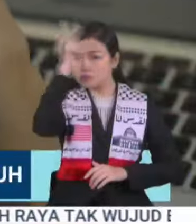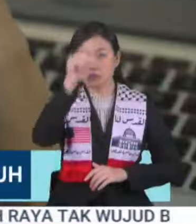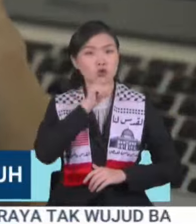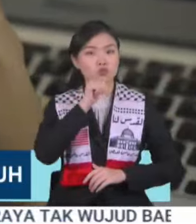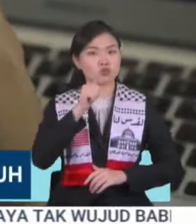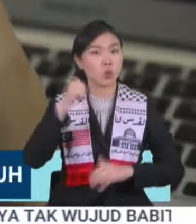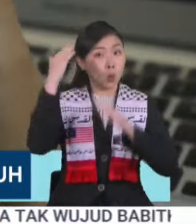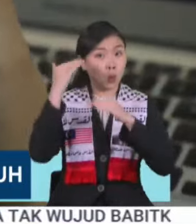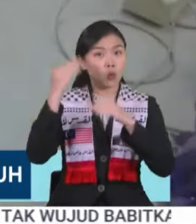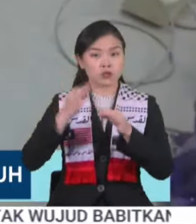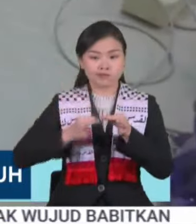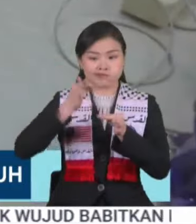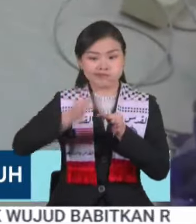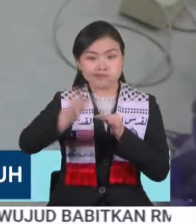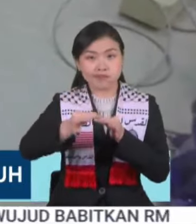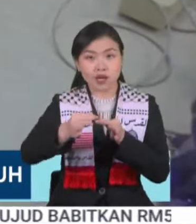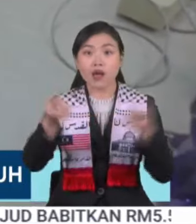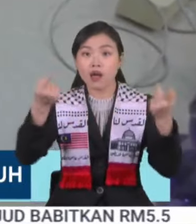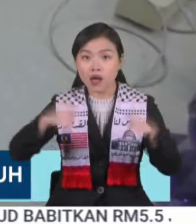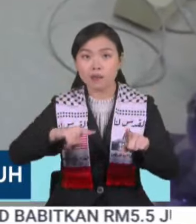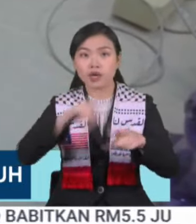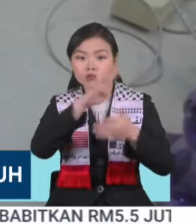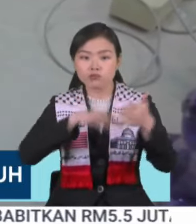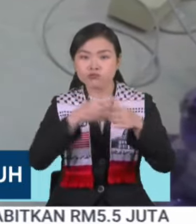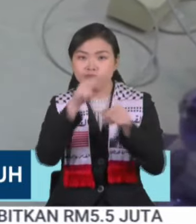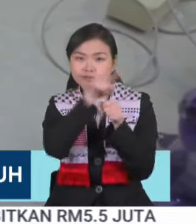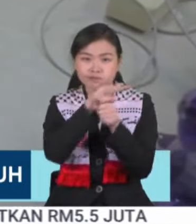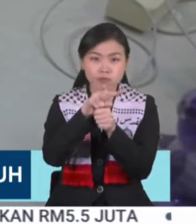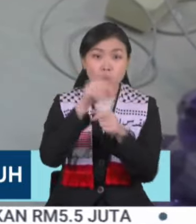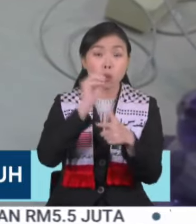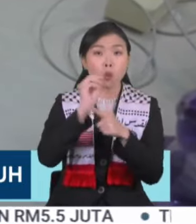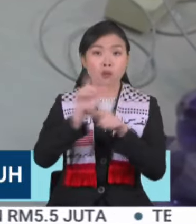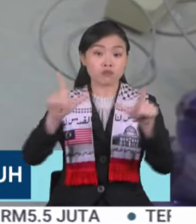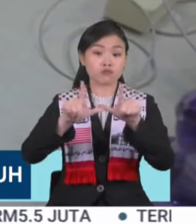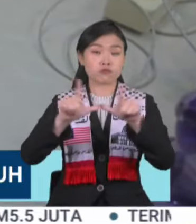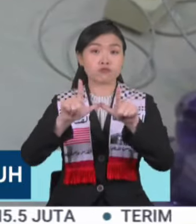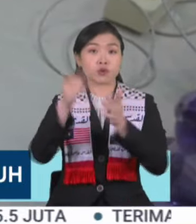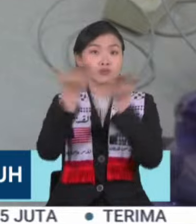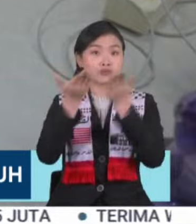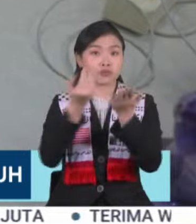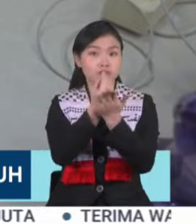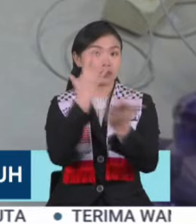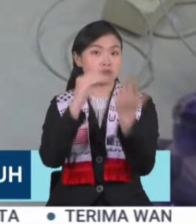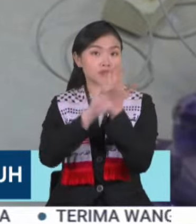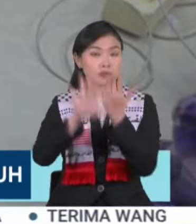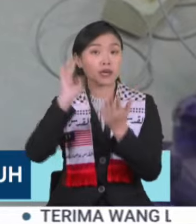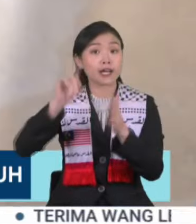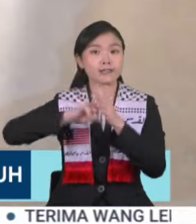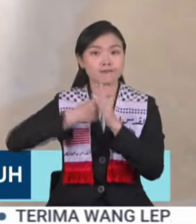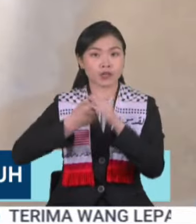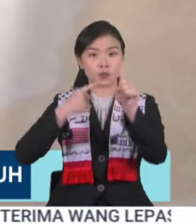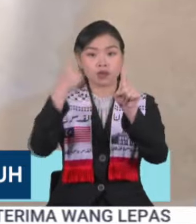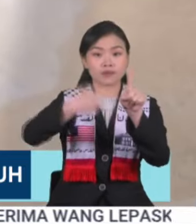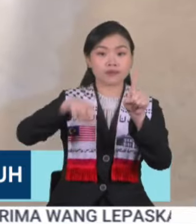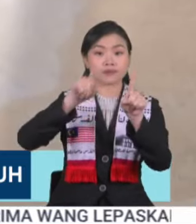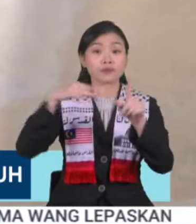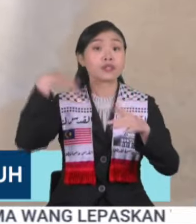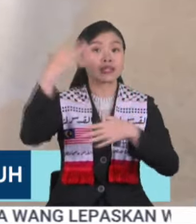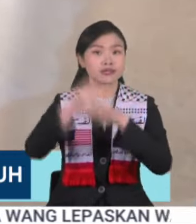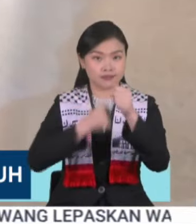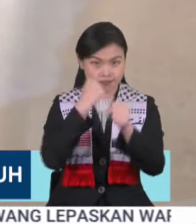Kerajaan tidak berhasrat untuk tangguhkan pelaksanaan kerangka kawal selia atau pelesenan perkhidmatan media sosial yang akan dikuat kuasa